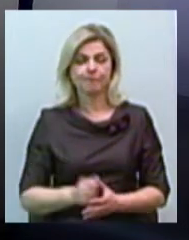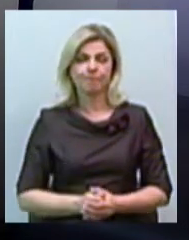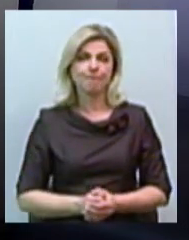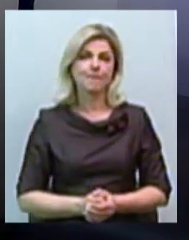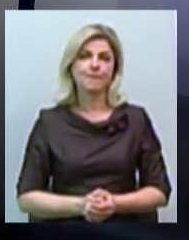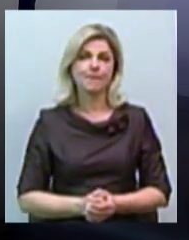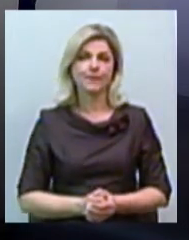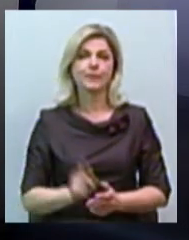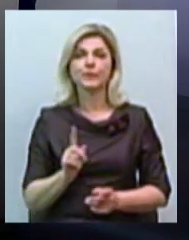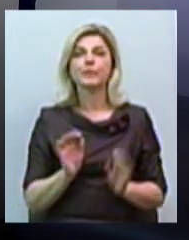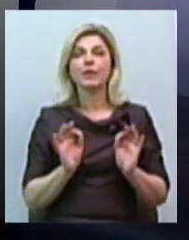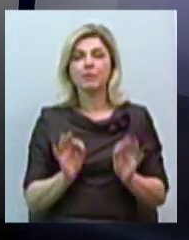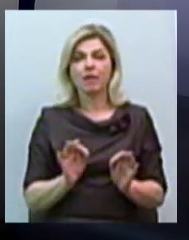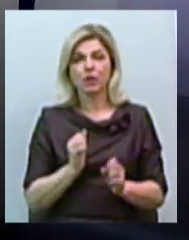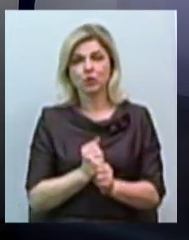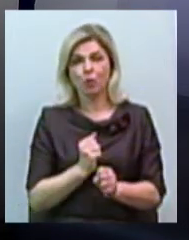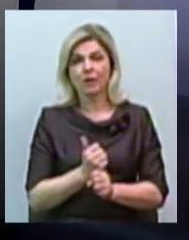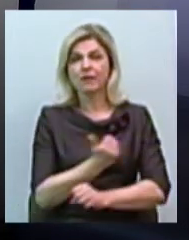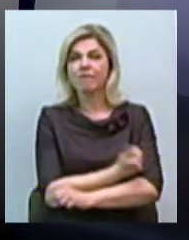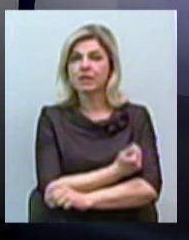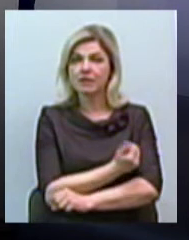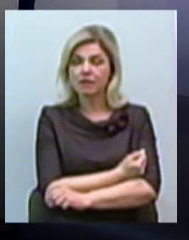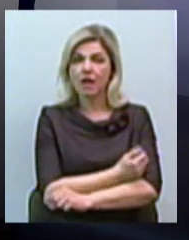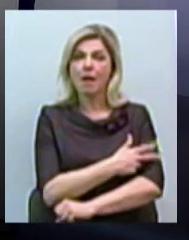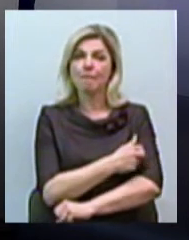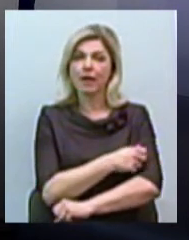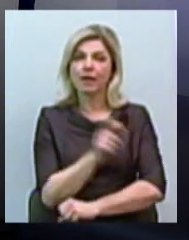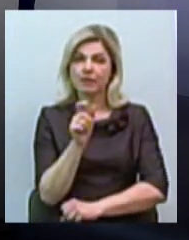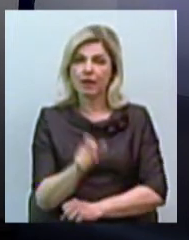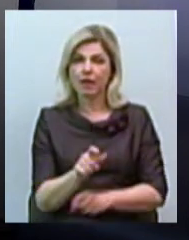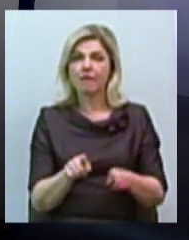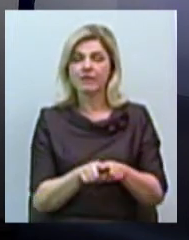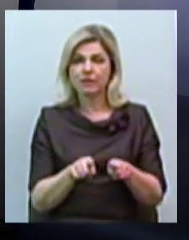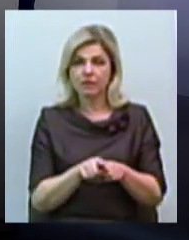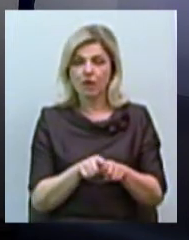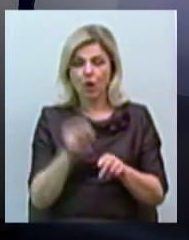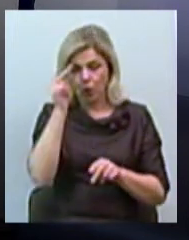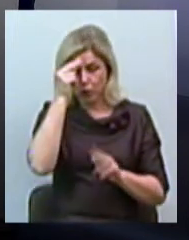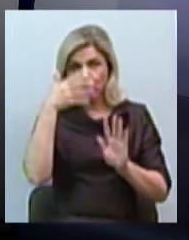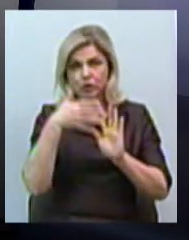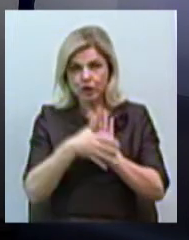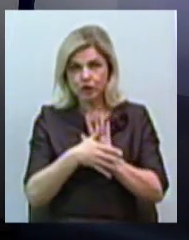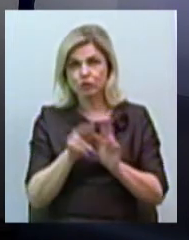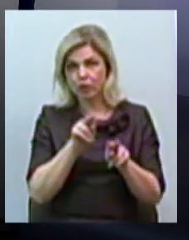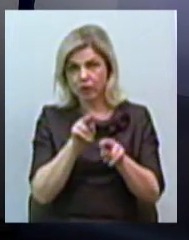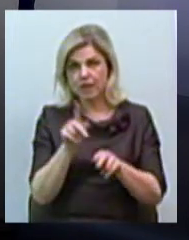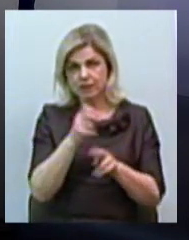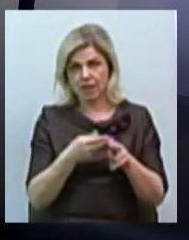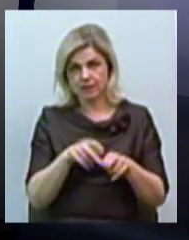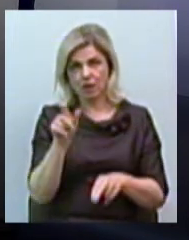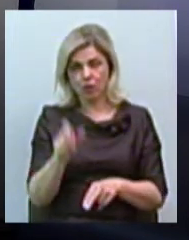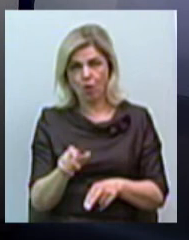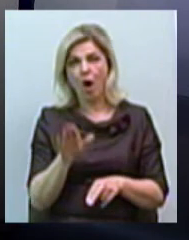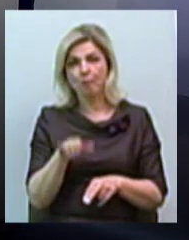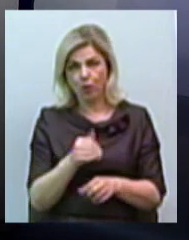щоб правильно зробити вакцинацію. Тобто медик все ж таки досліджує за цією людиною, потім робить